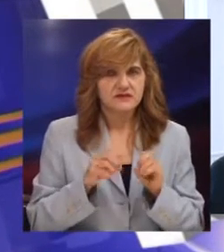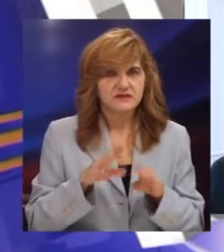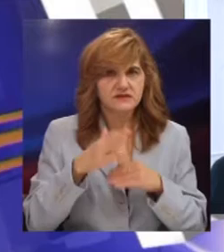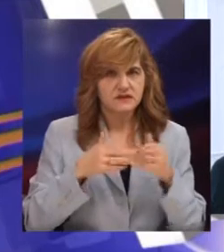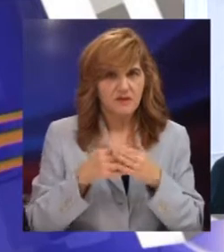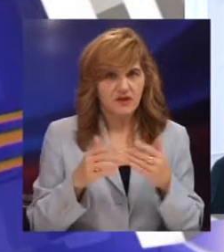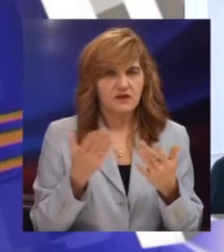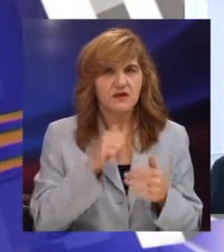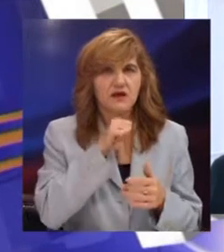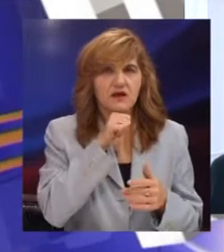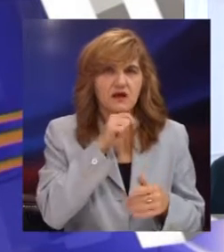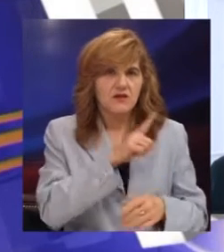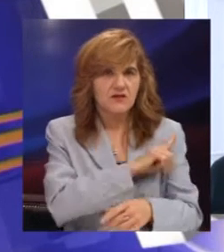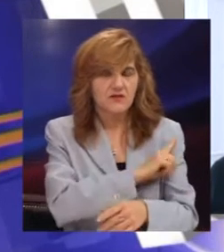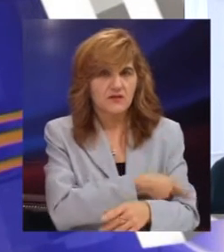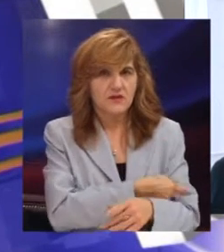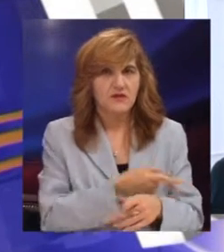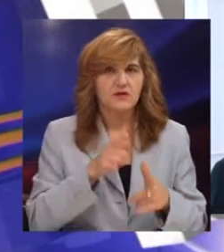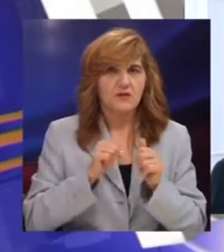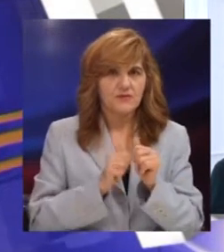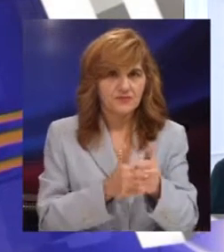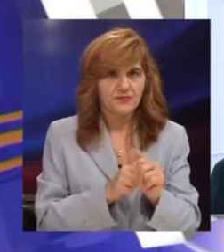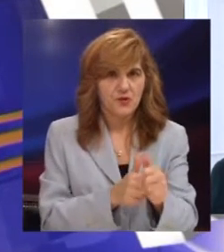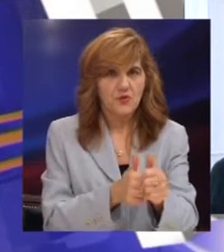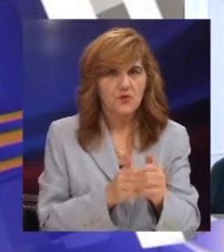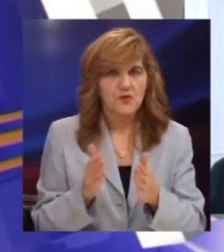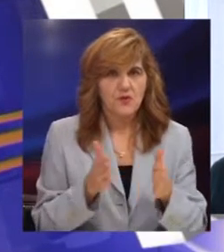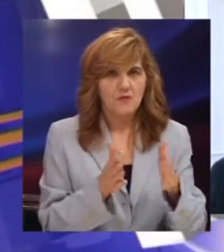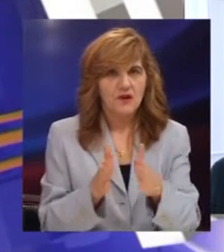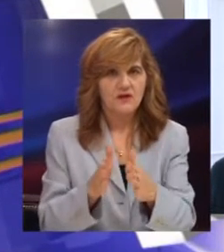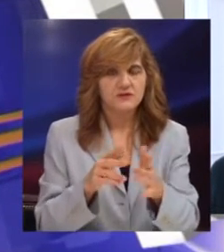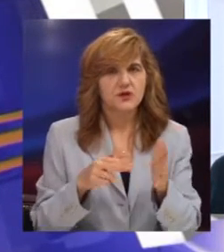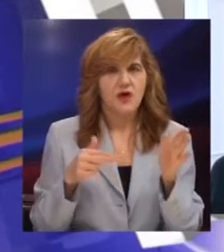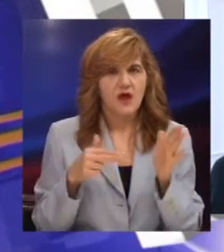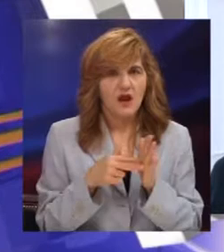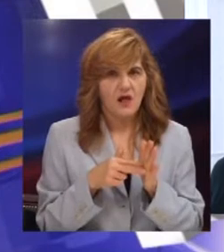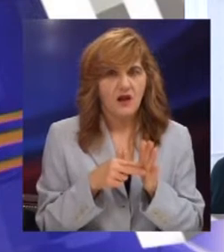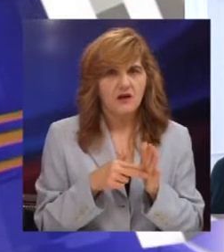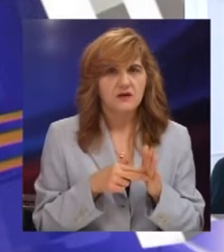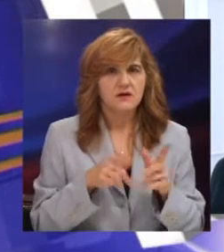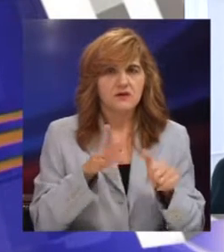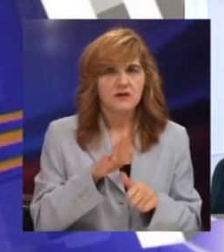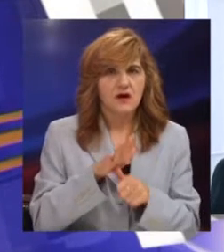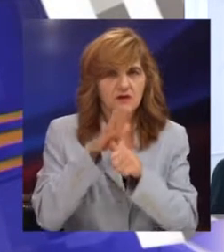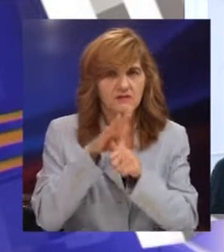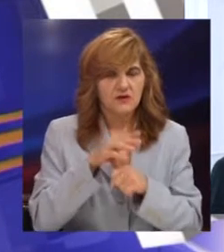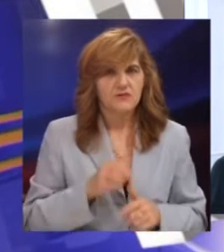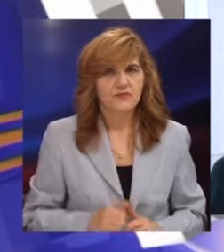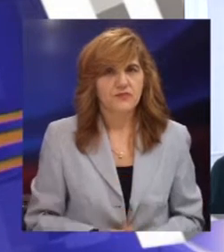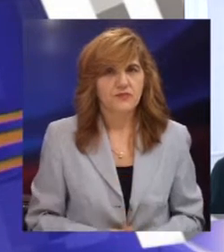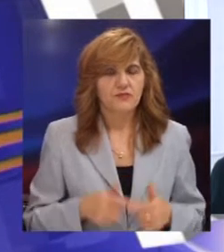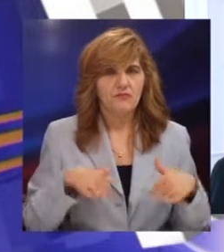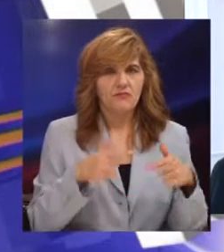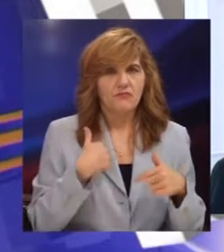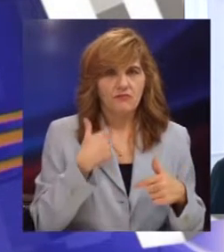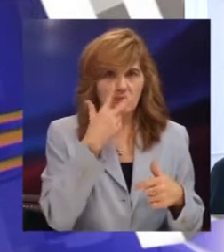od najjačih zemalja i sve više se ide u pravcu energije i tu je Sever vodeći na tržištu i mi